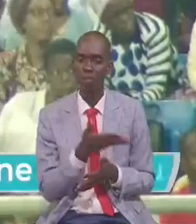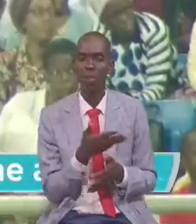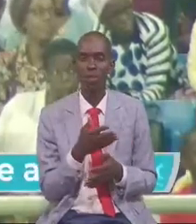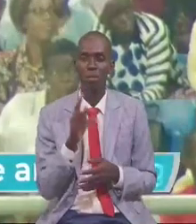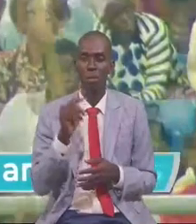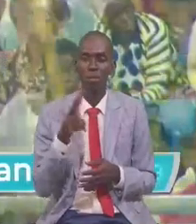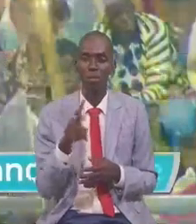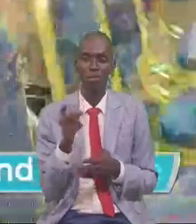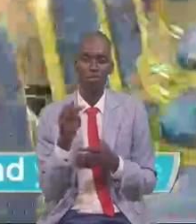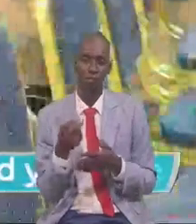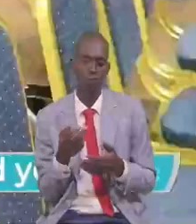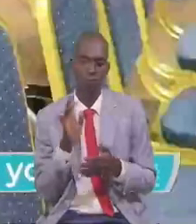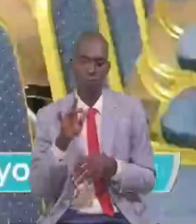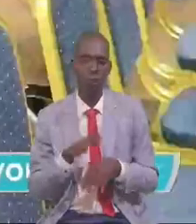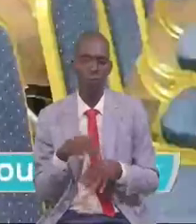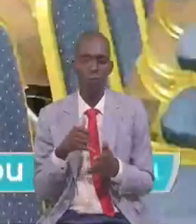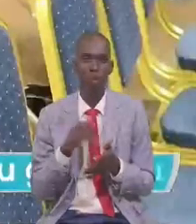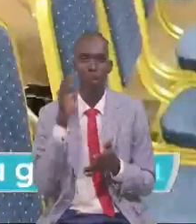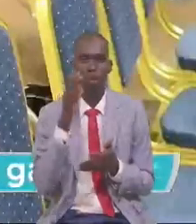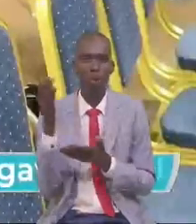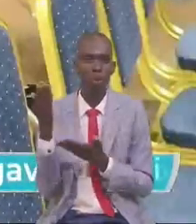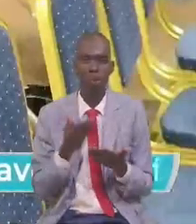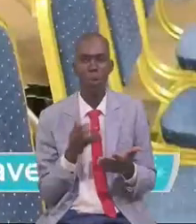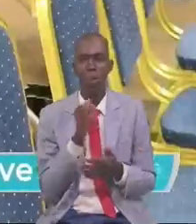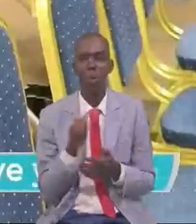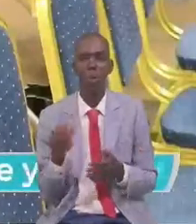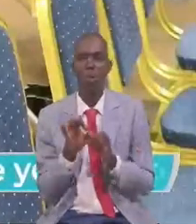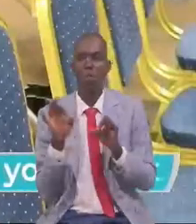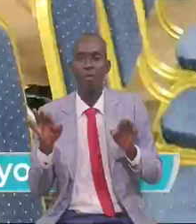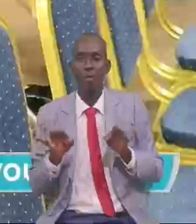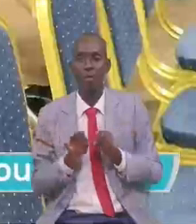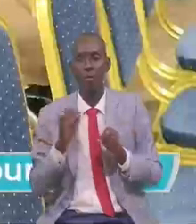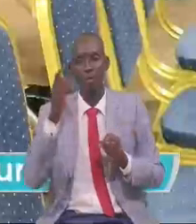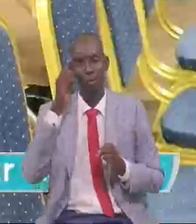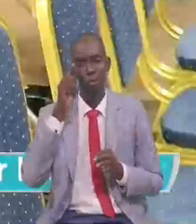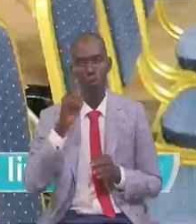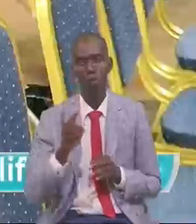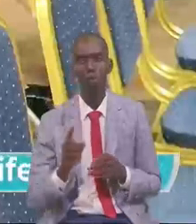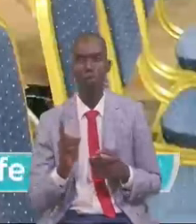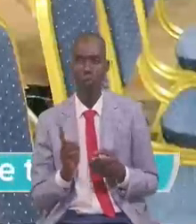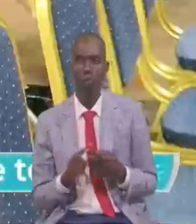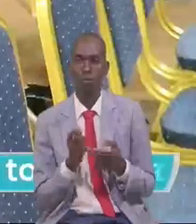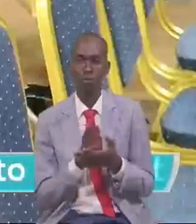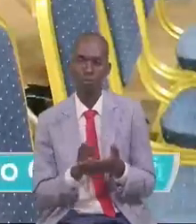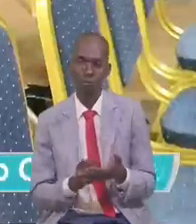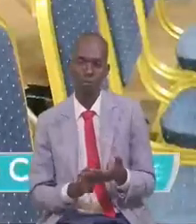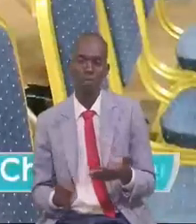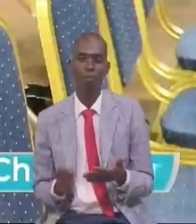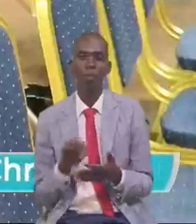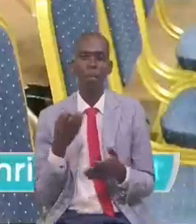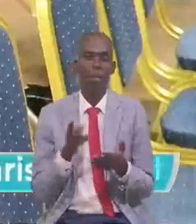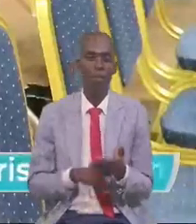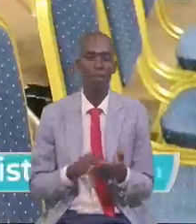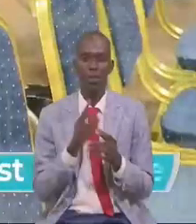vous allez bien vouloir remplir soigneusement et à la fin vous renvoyer. Ça nous permettra de